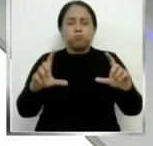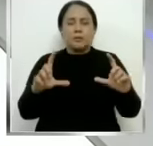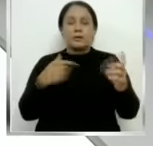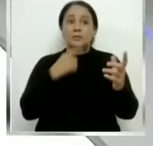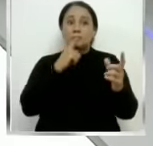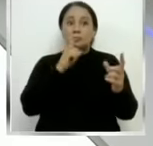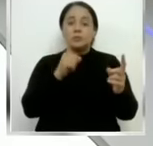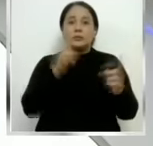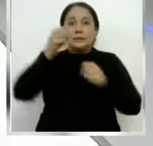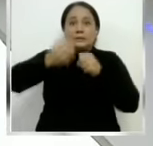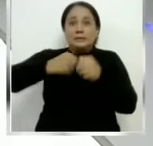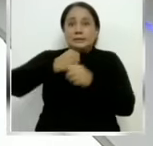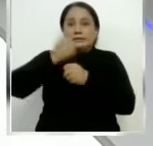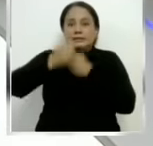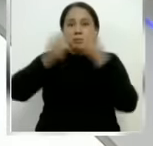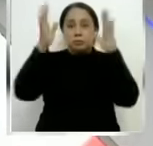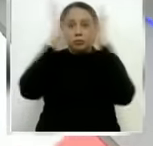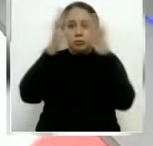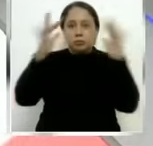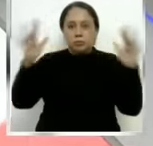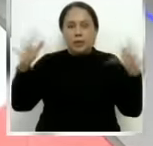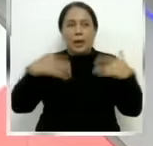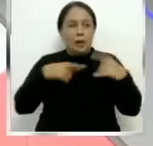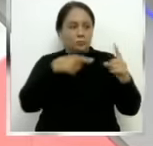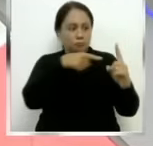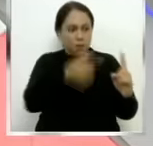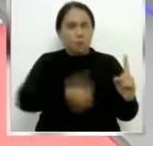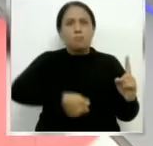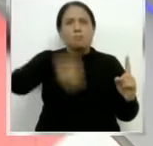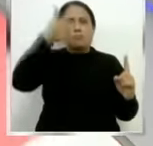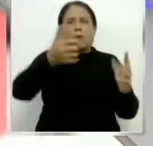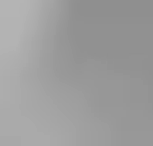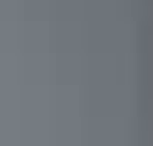pista, ang isa rito ay tinanghal na pinaka-heavy gut.